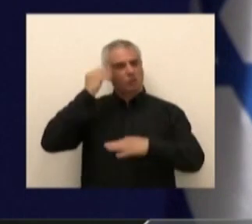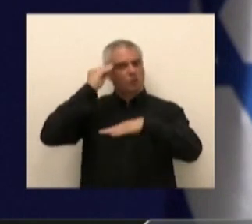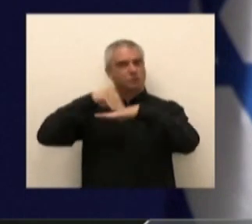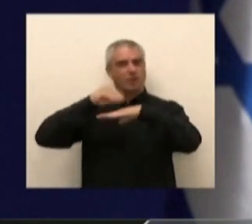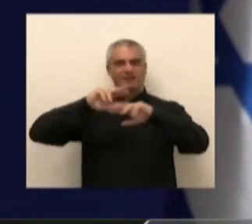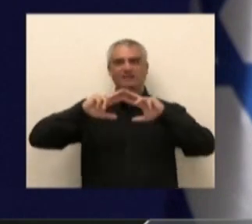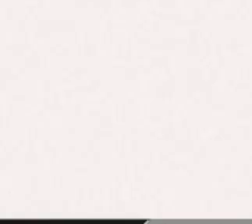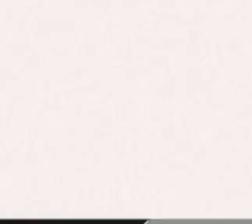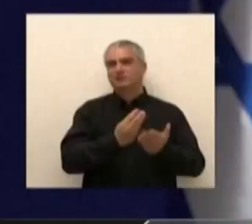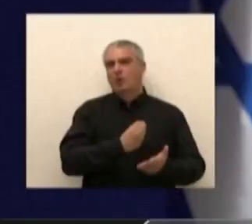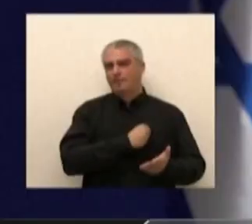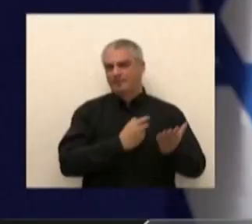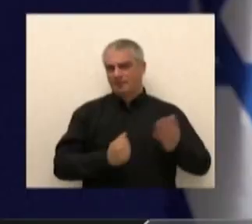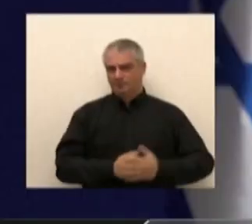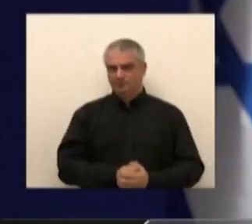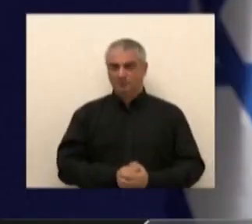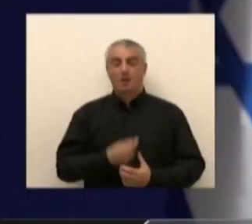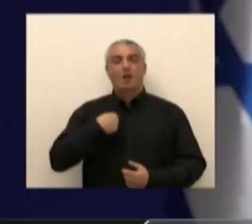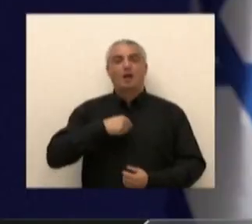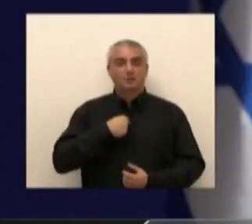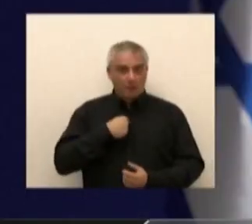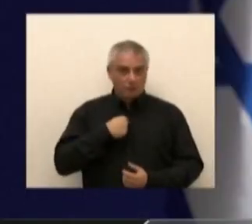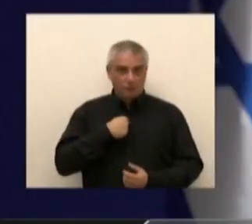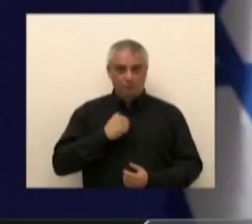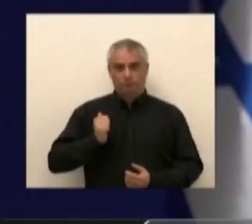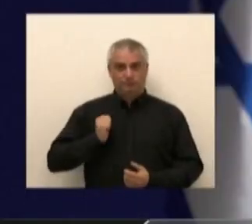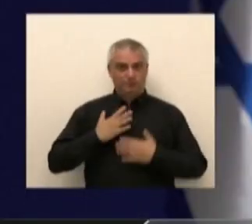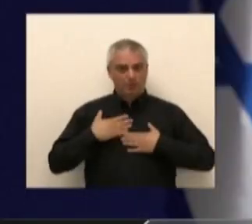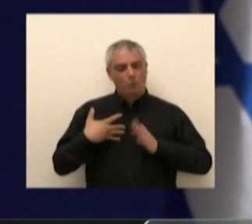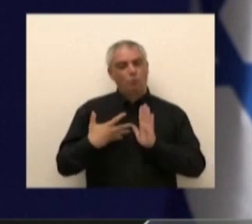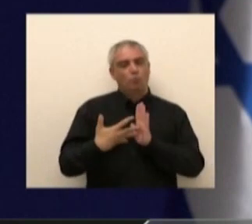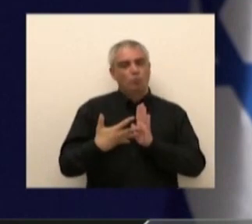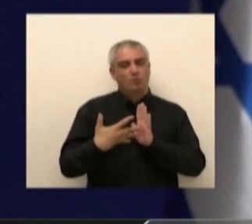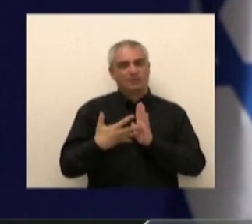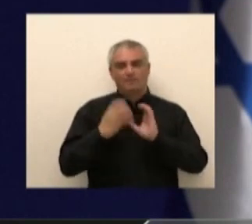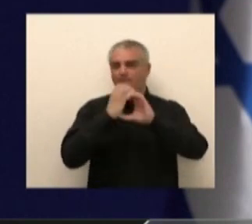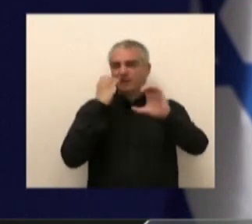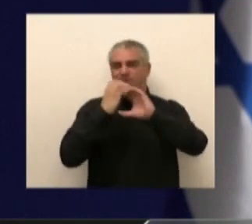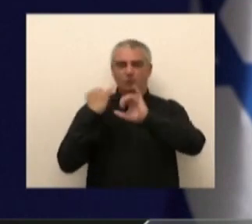ღაზის სექტორში ხელშეკრულების თანახმად. უზრუნველყოფილია გაეროსა და საერთაშორისო